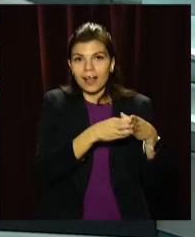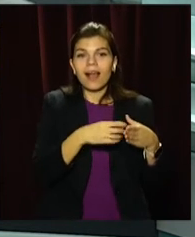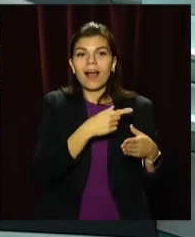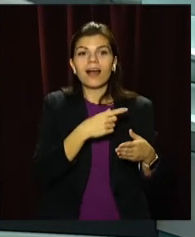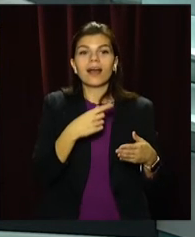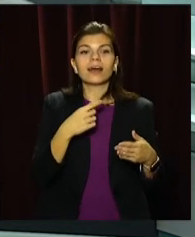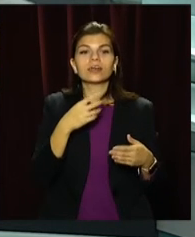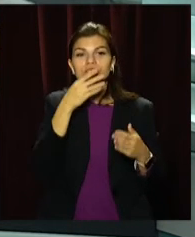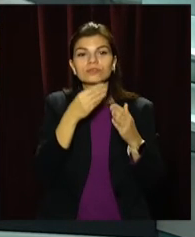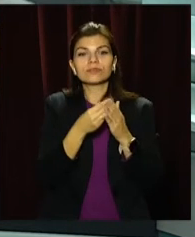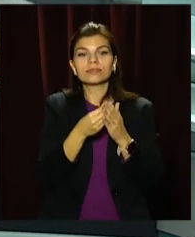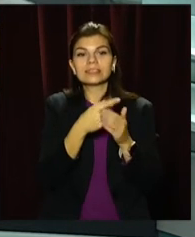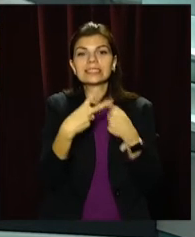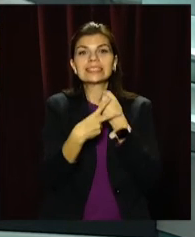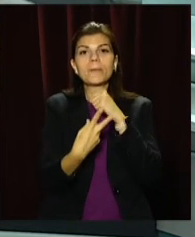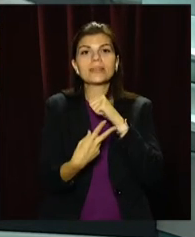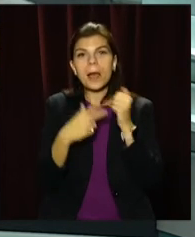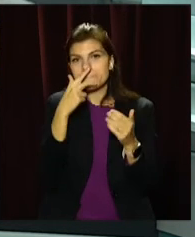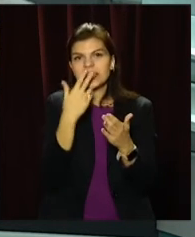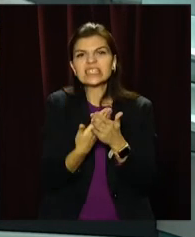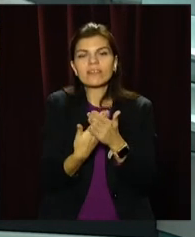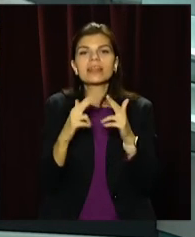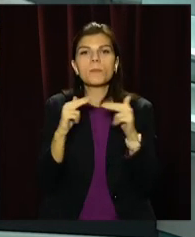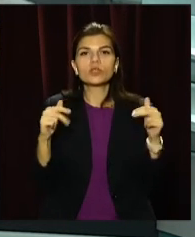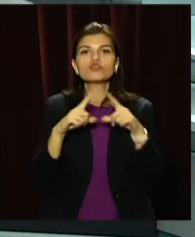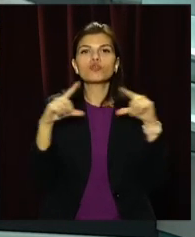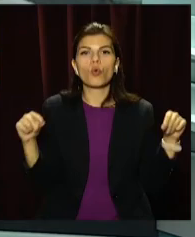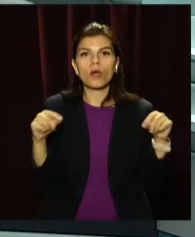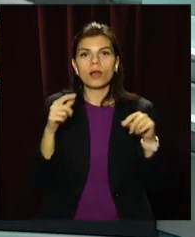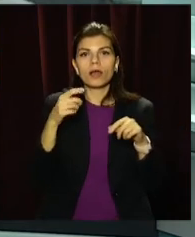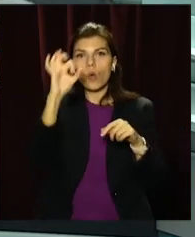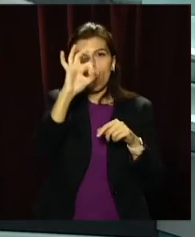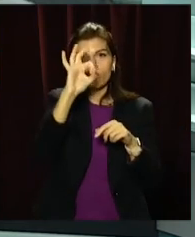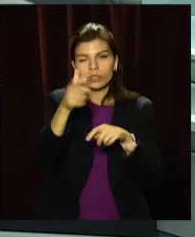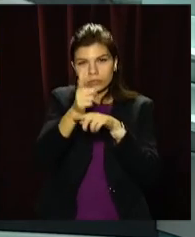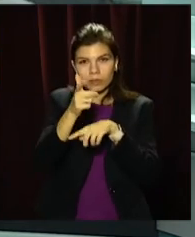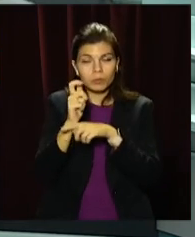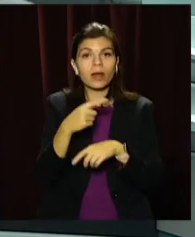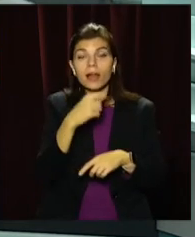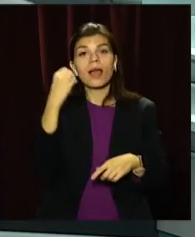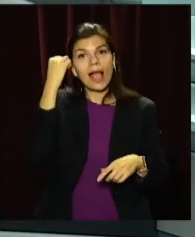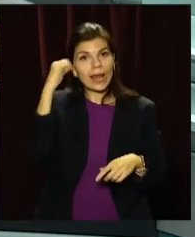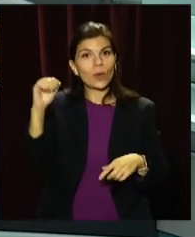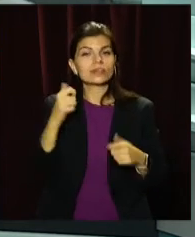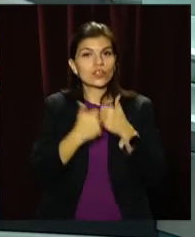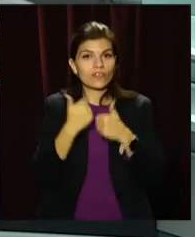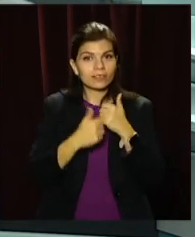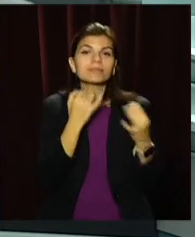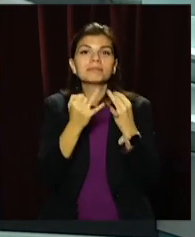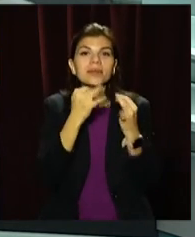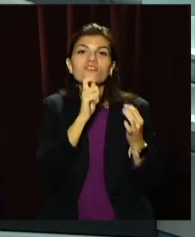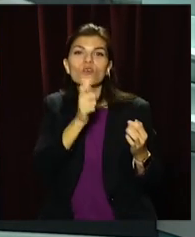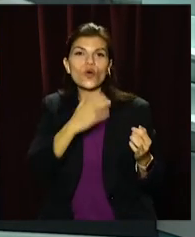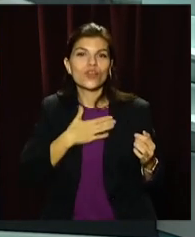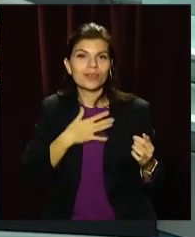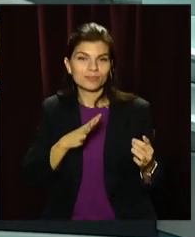особистому заліку зійшли 17 представників Дніпровської школи кульової стрільби. Із героями змагань спілкувався наш